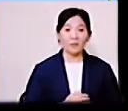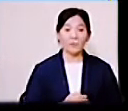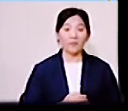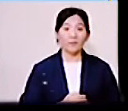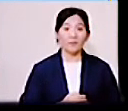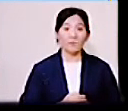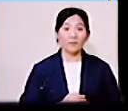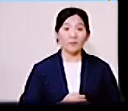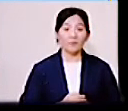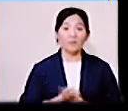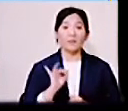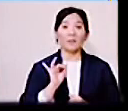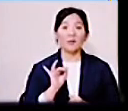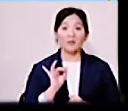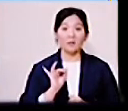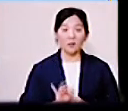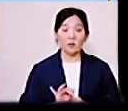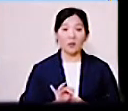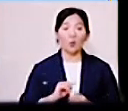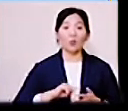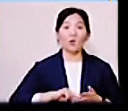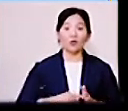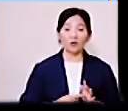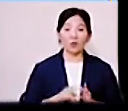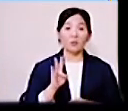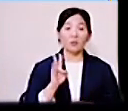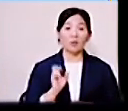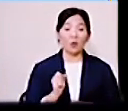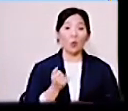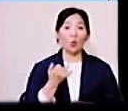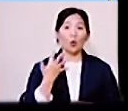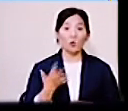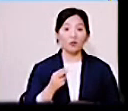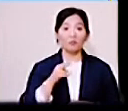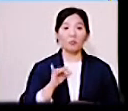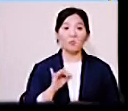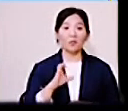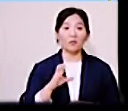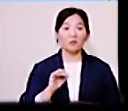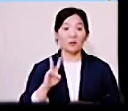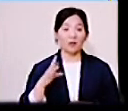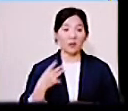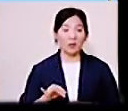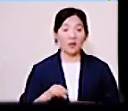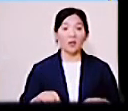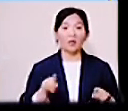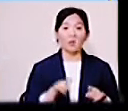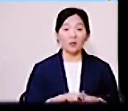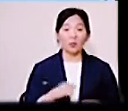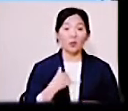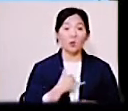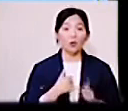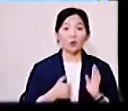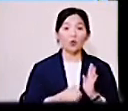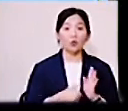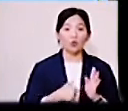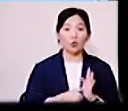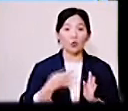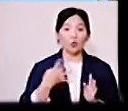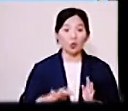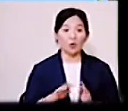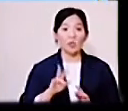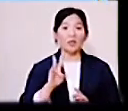размерность и умножаем на количество пикселей. Итак, у нас 640